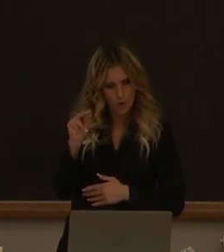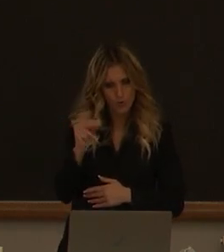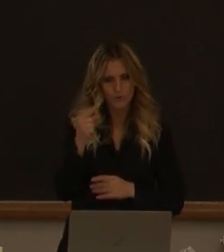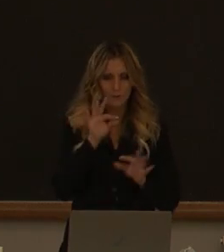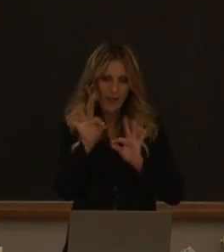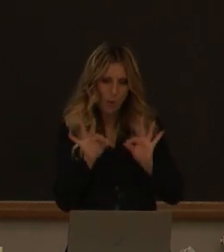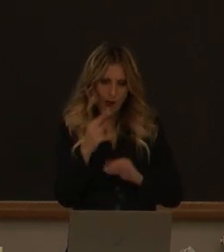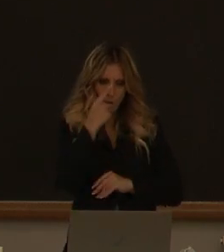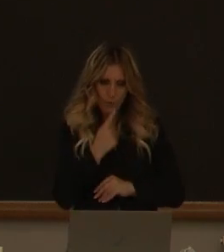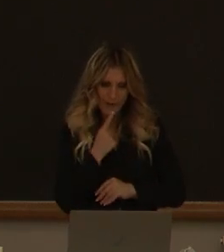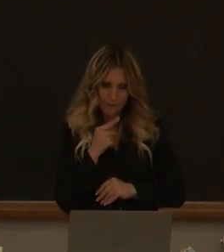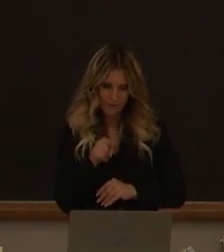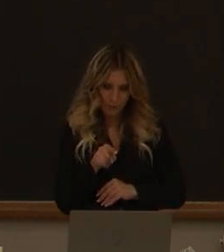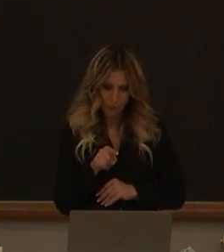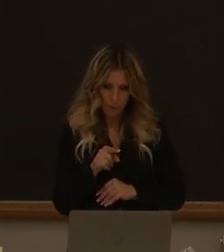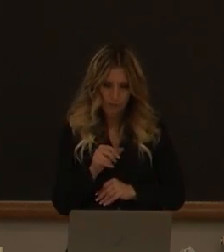alcune di queste figure, diciamo,